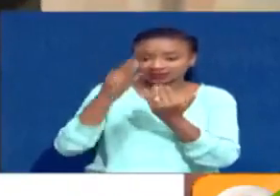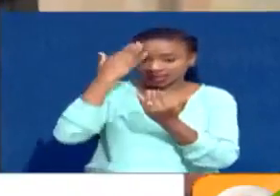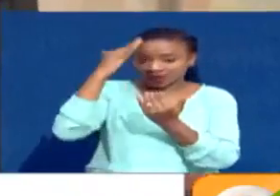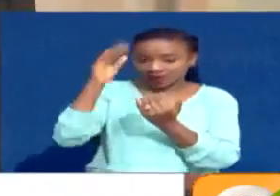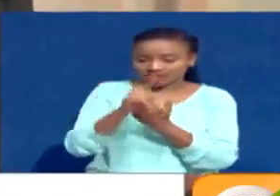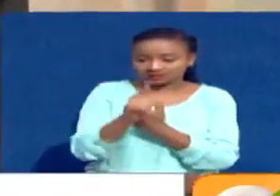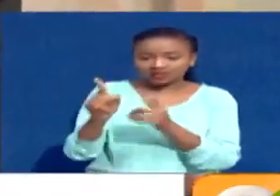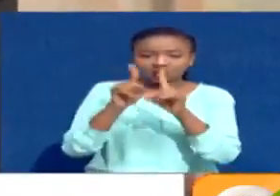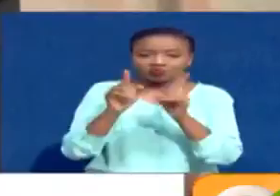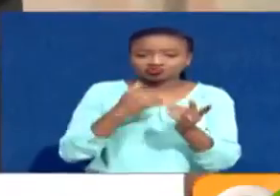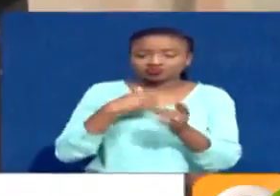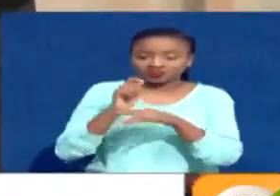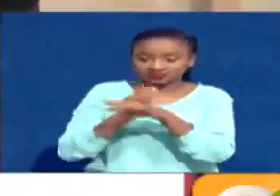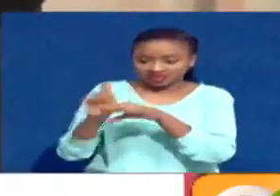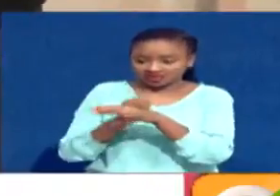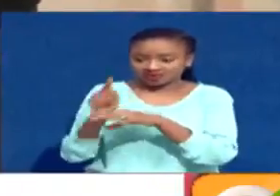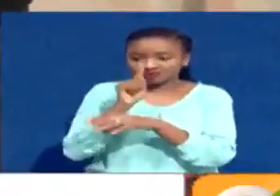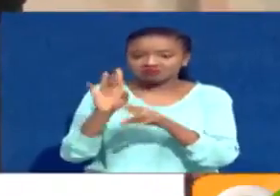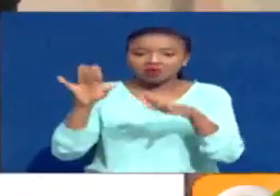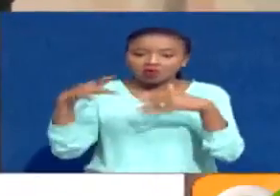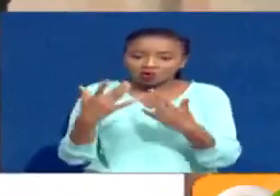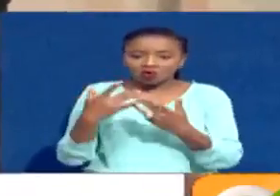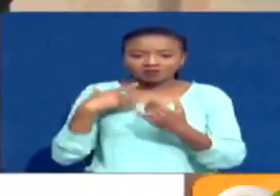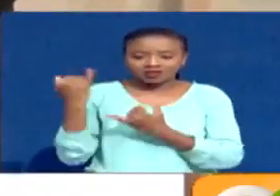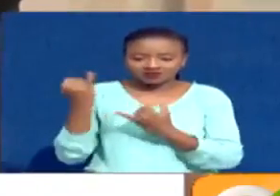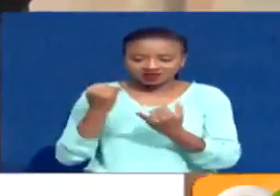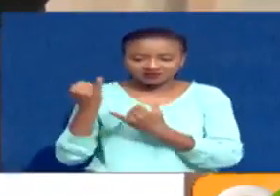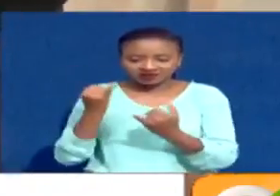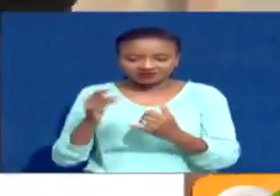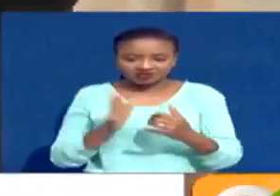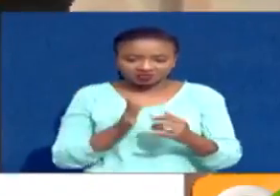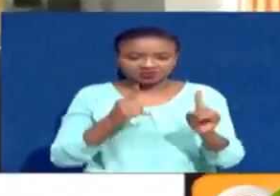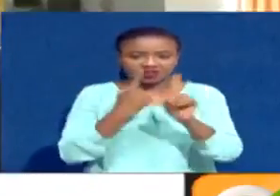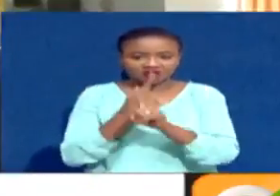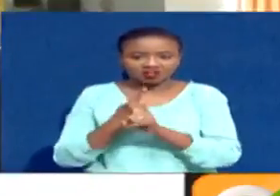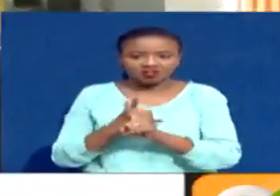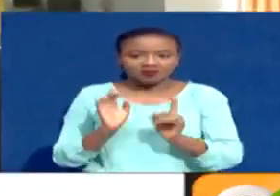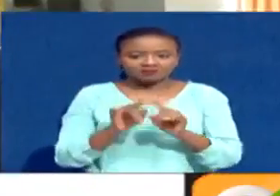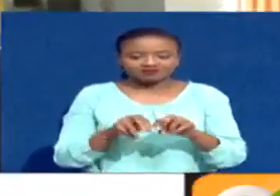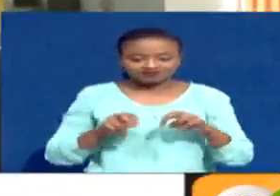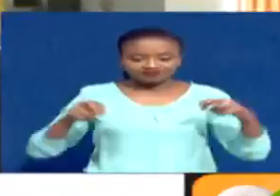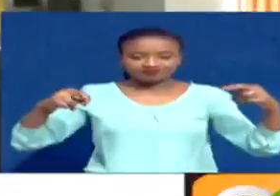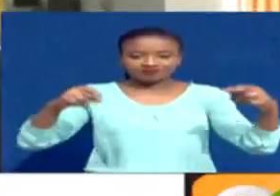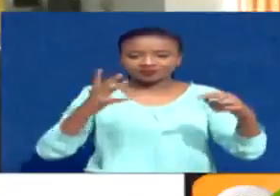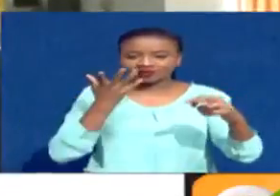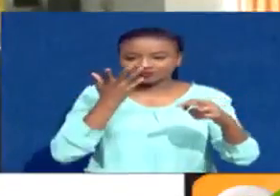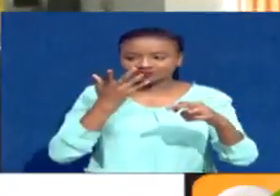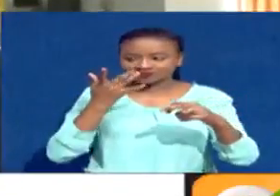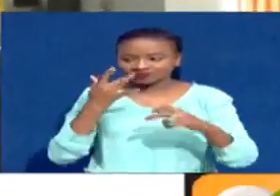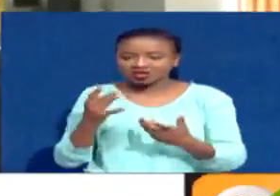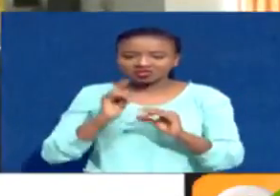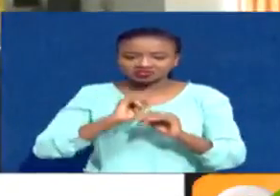kutrain, huwa sometimes na organize health talk show ambaye nakusanisha wanawake mahali, tunawaongelesha na